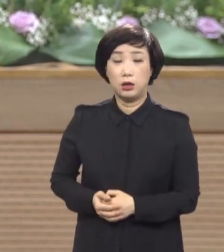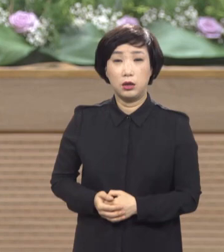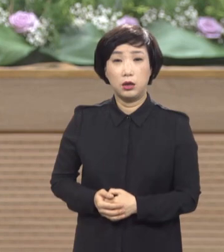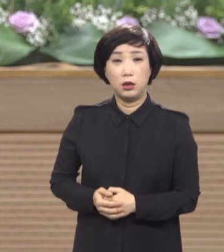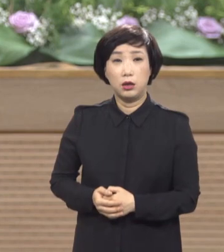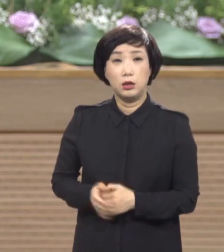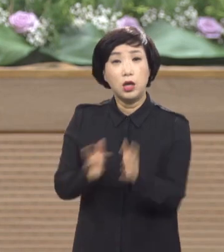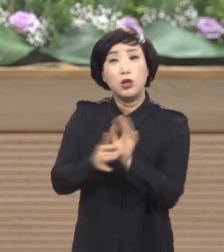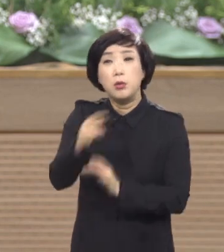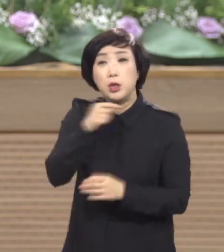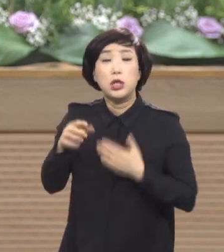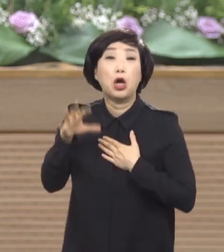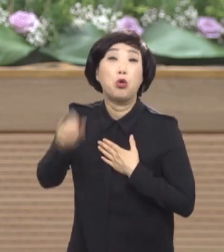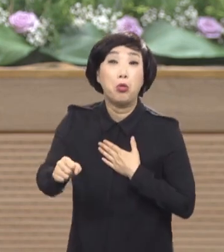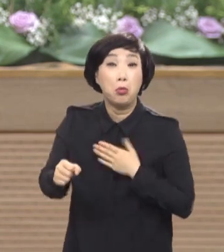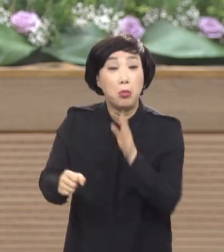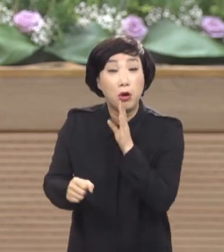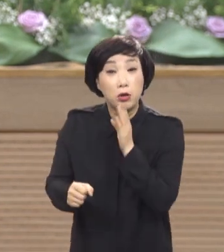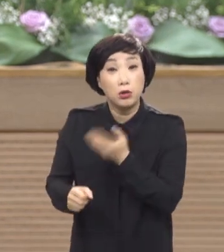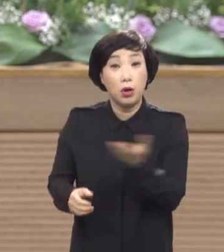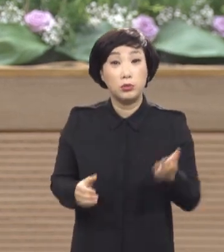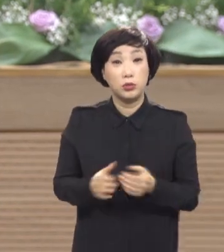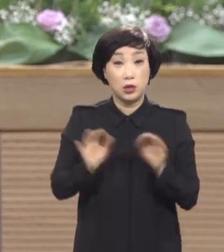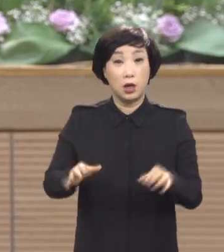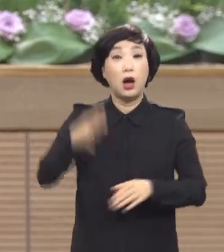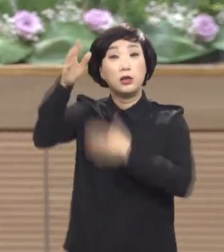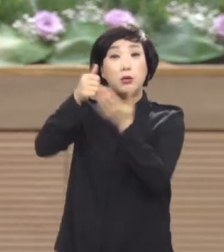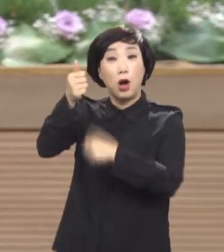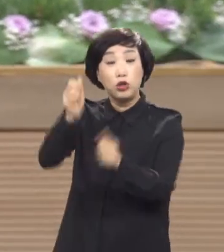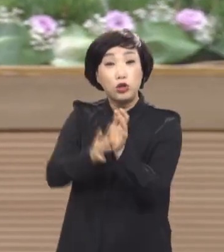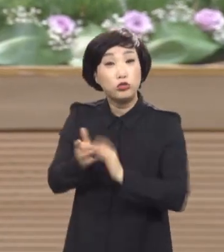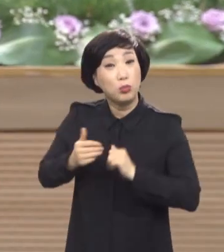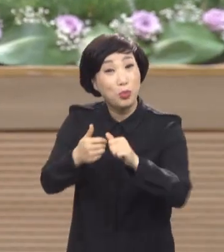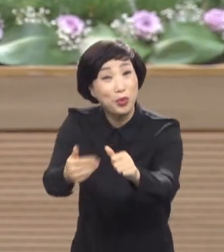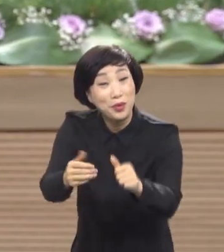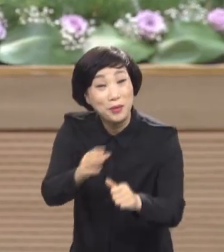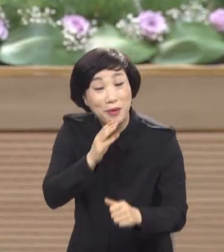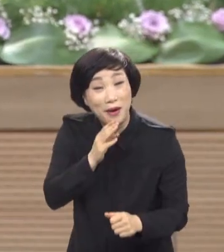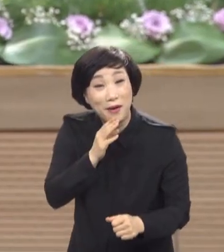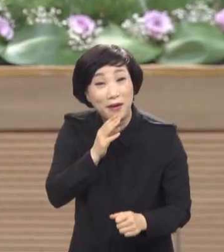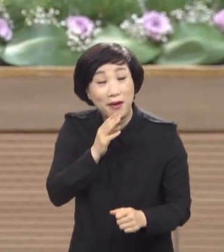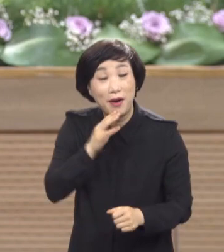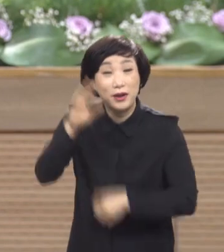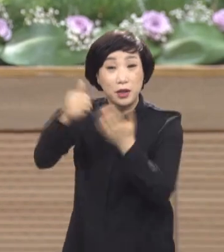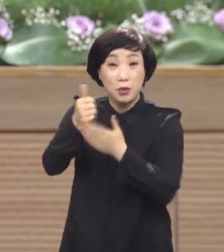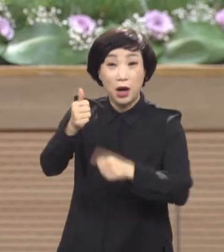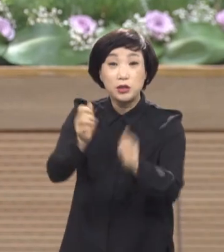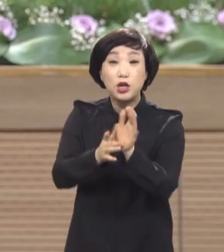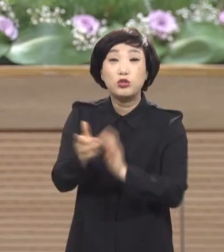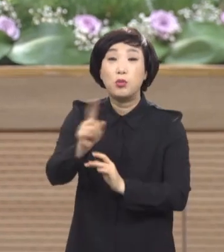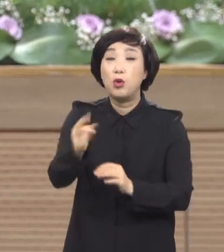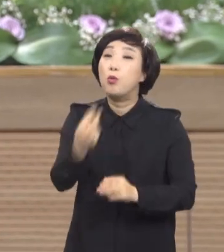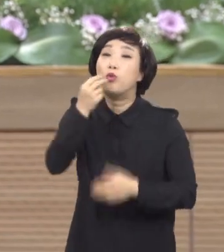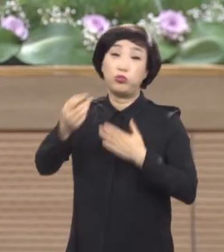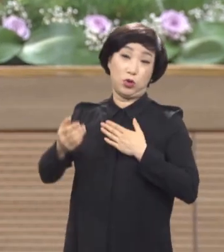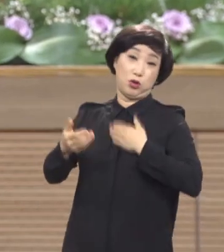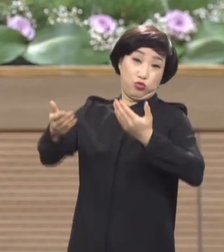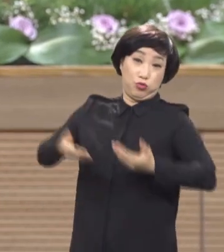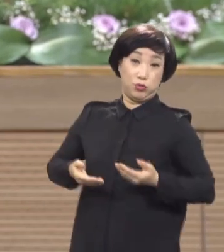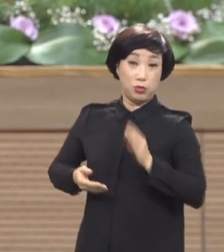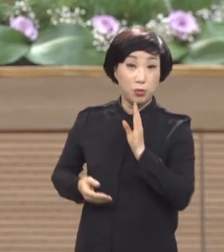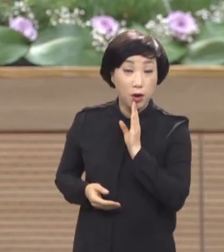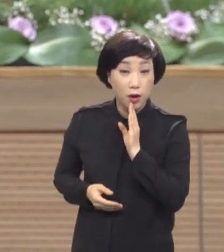그럼 우리에게 하나님은 아들 내줘서 아들은 자기 목숨을 내줘서